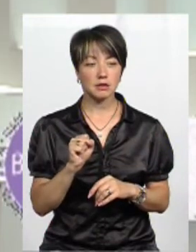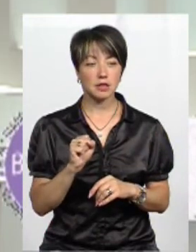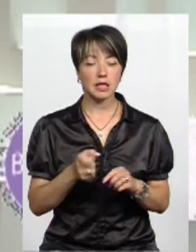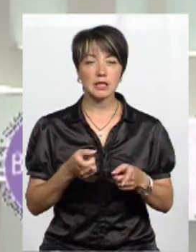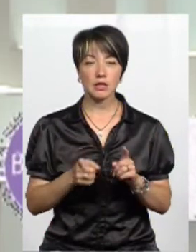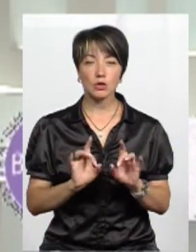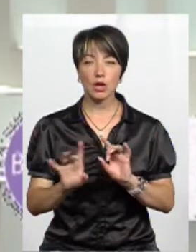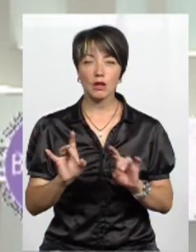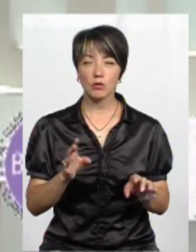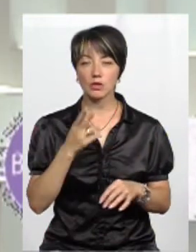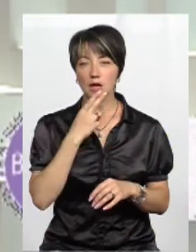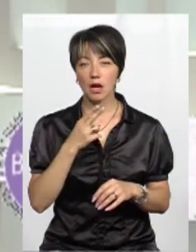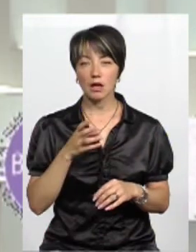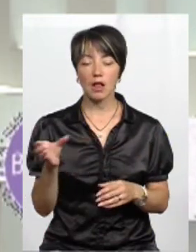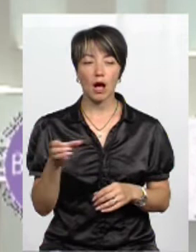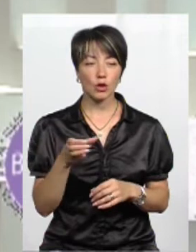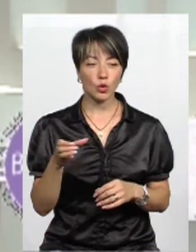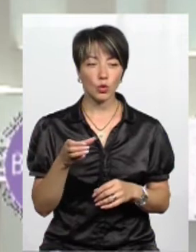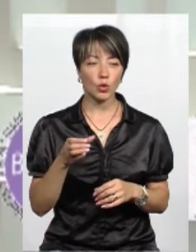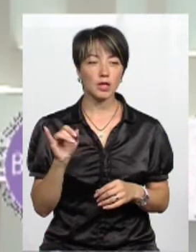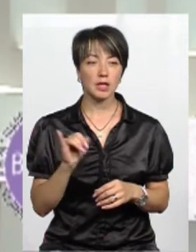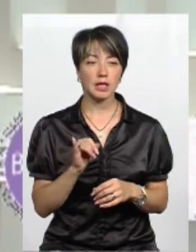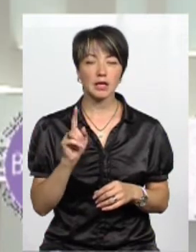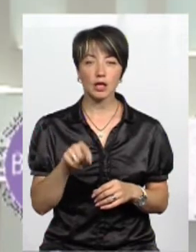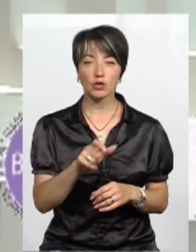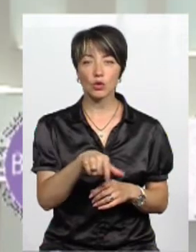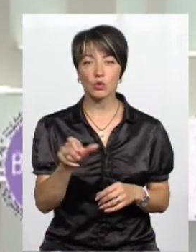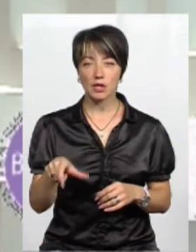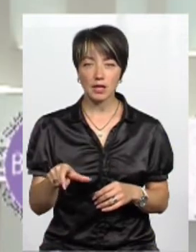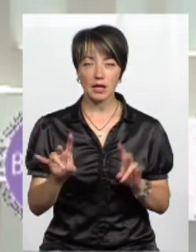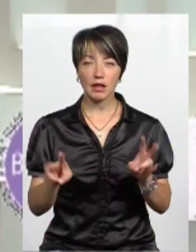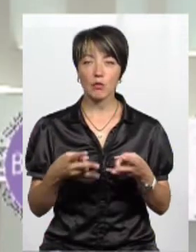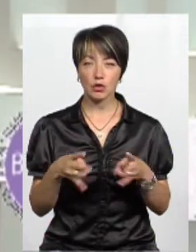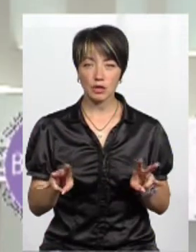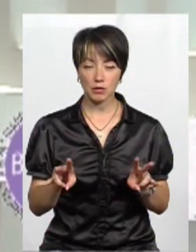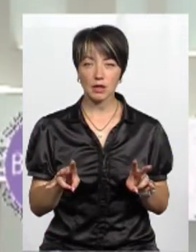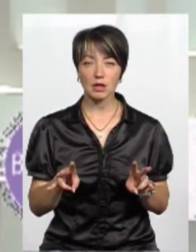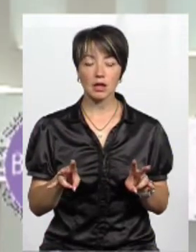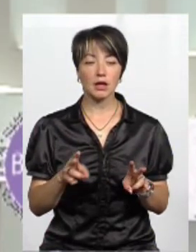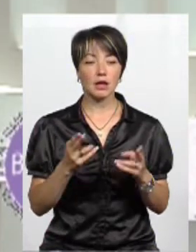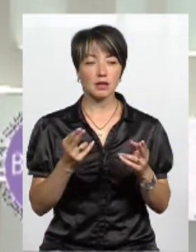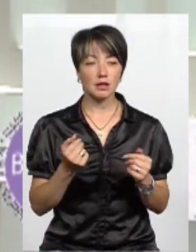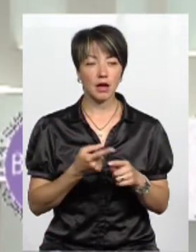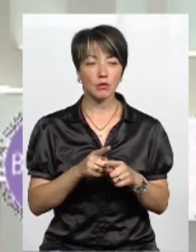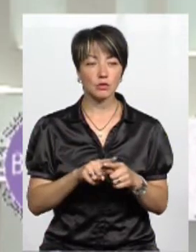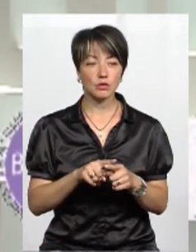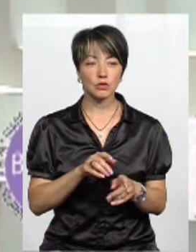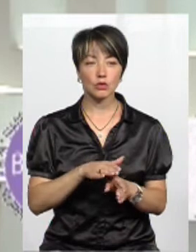А дійсно рекламуються і цигарки, і алкоголь, і те, що людині, власне, не потрібне. Так, абсолютно